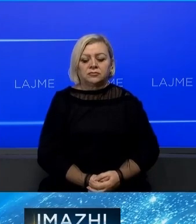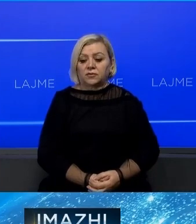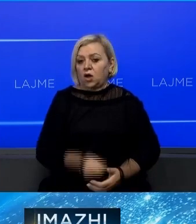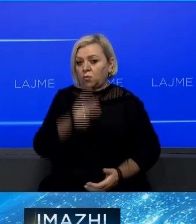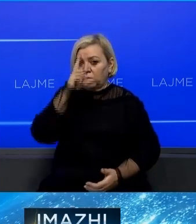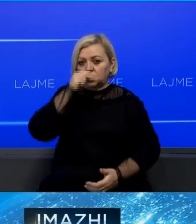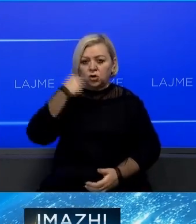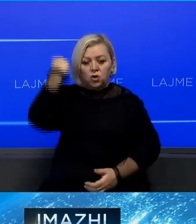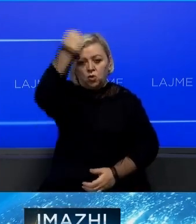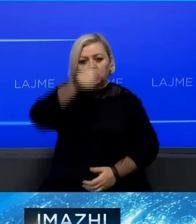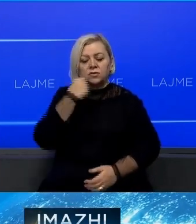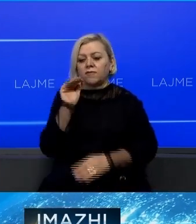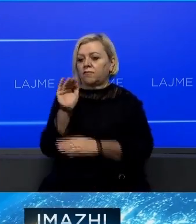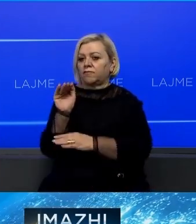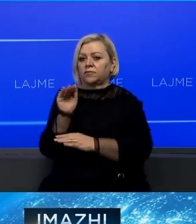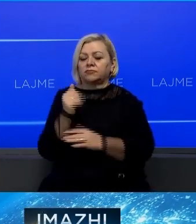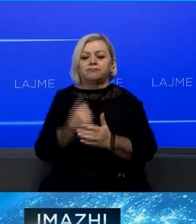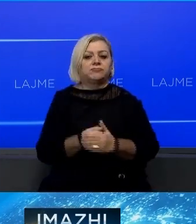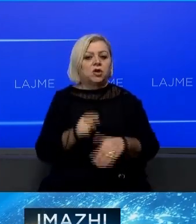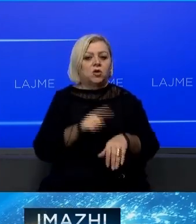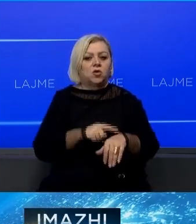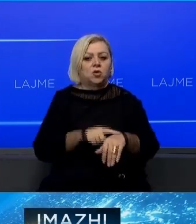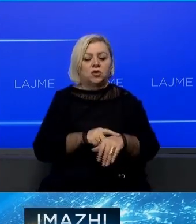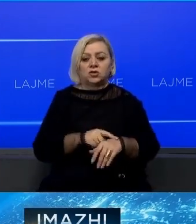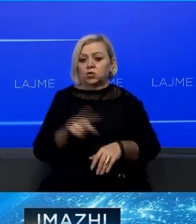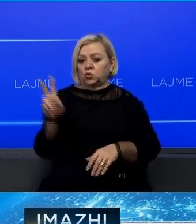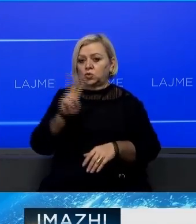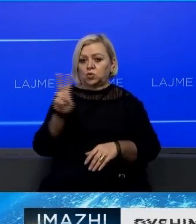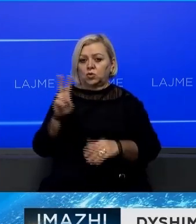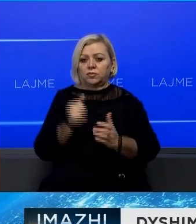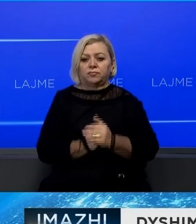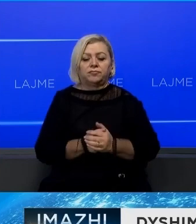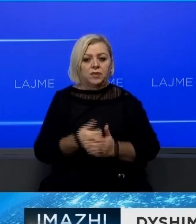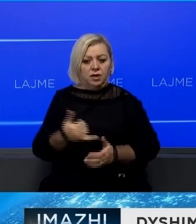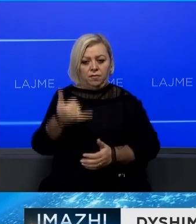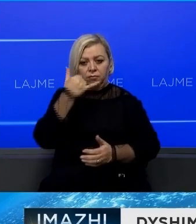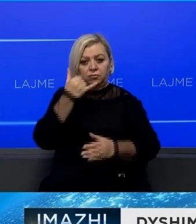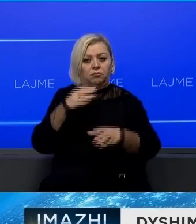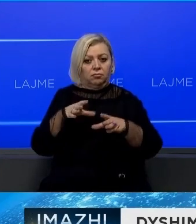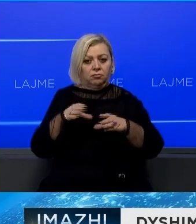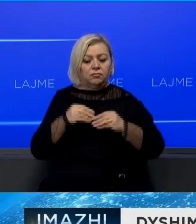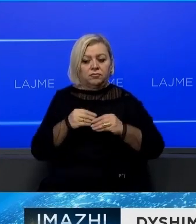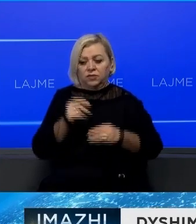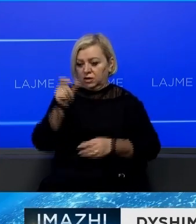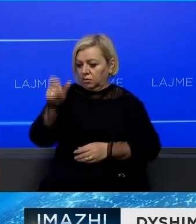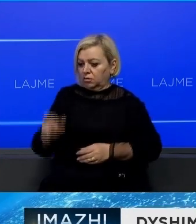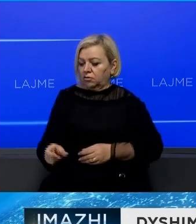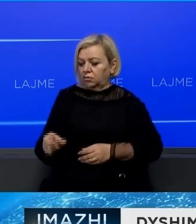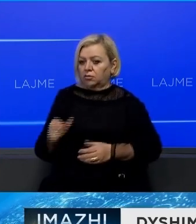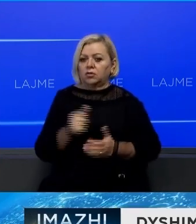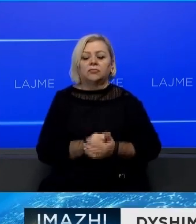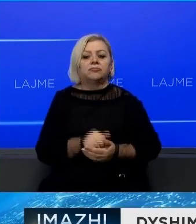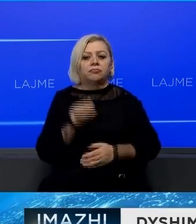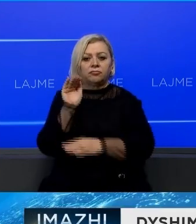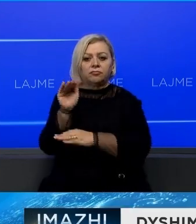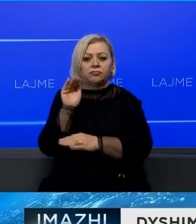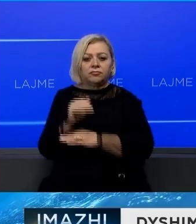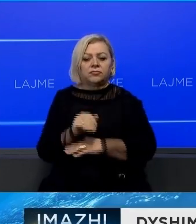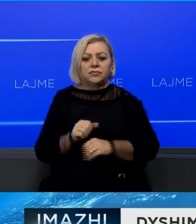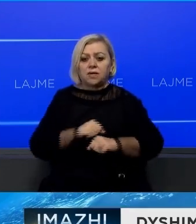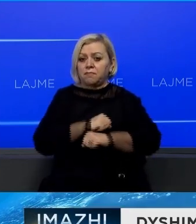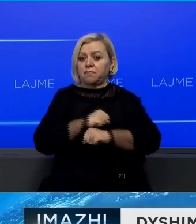Policia Kosovës ka njoftuar se rreth orës 14 kanë pranuar një telefonat anonime ku një person ka deklaruar se ka vendosur